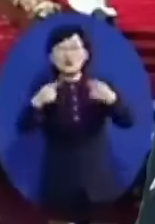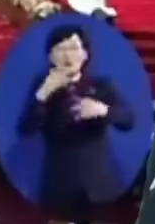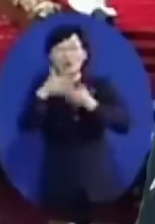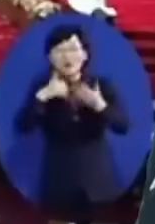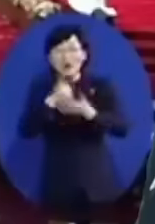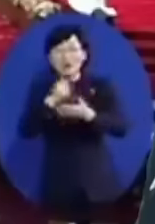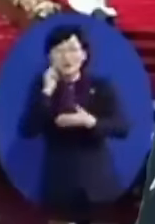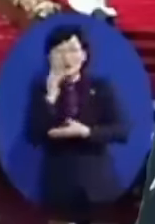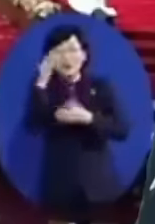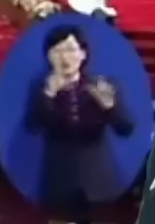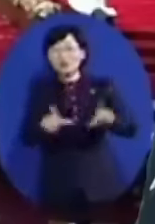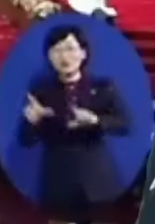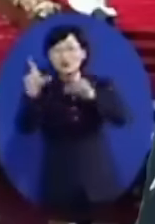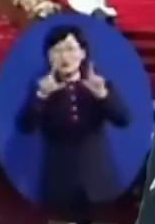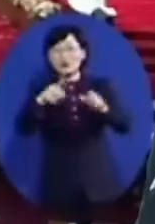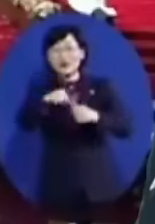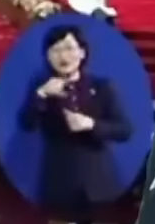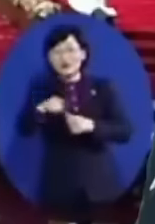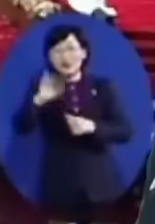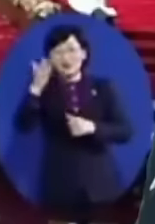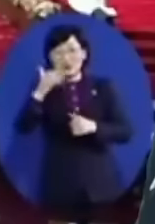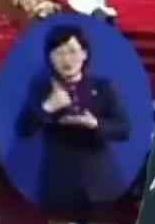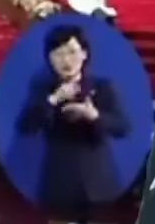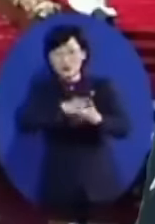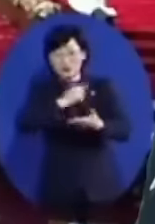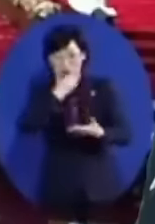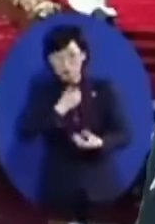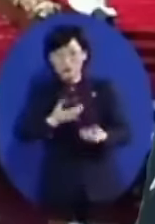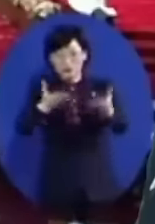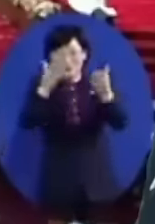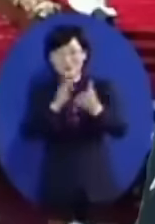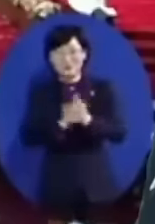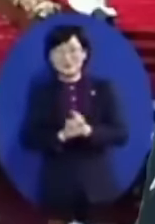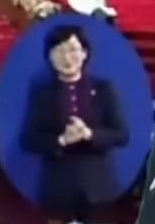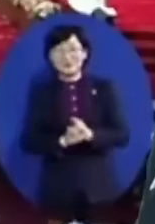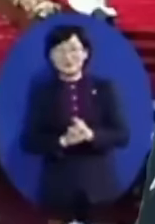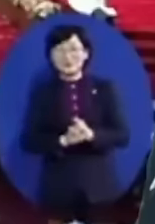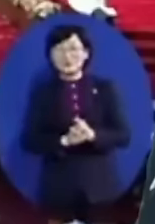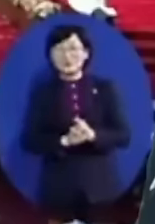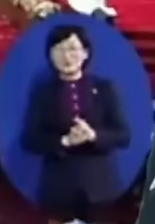누리는 하나님의 자녀 되기를 주님 이름으로 축원합니다.